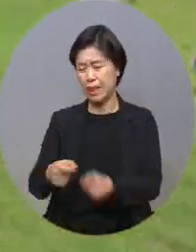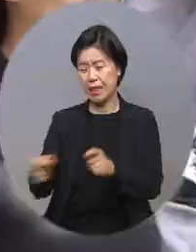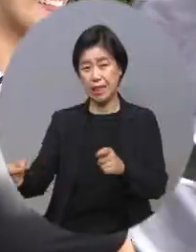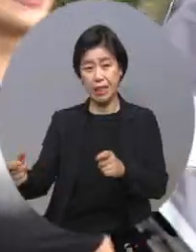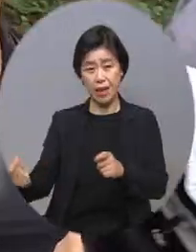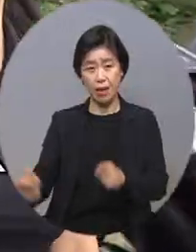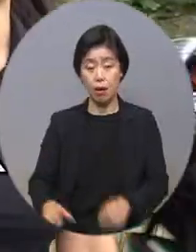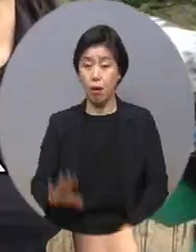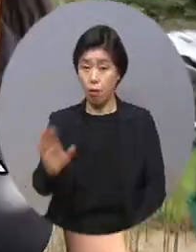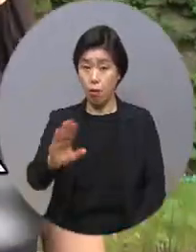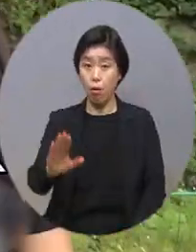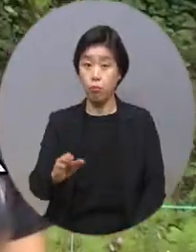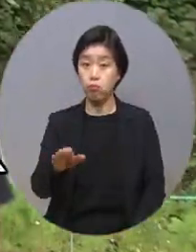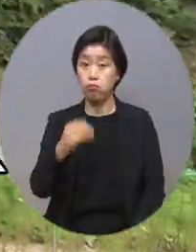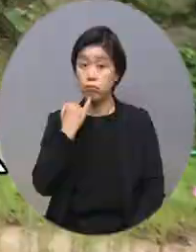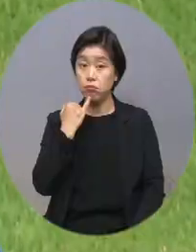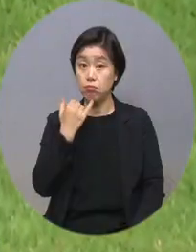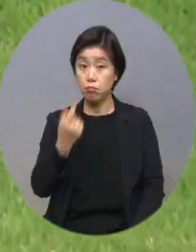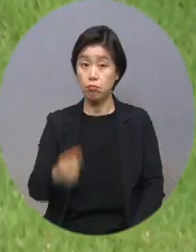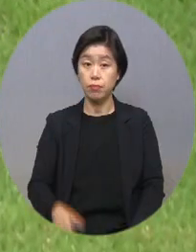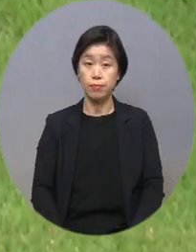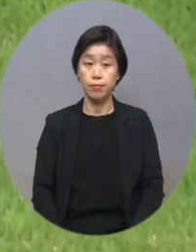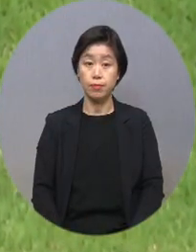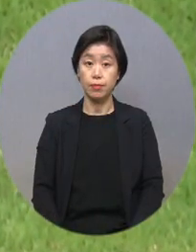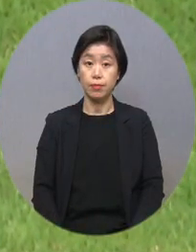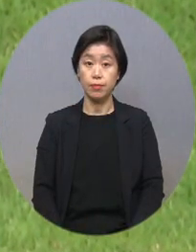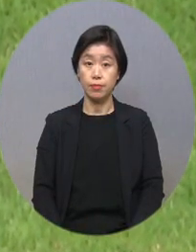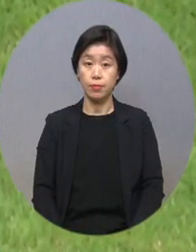가까이. 아니야 괜찮아.